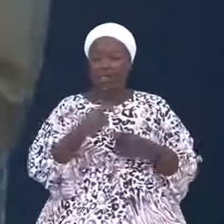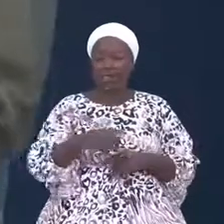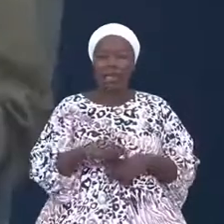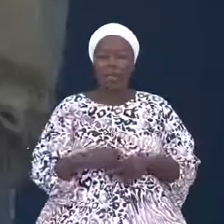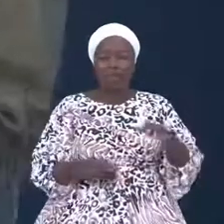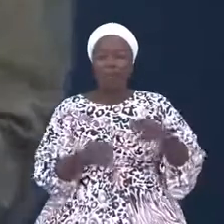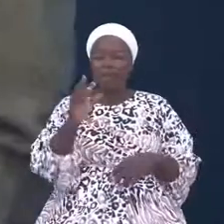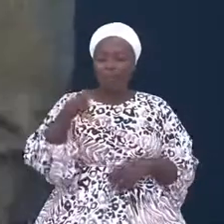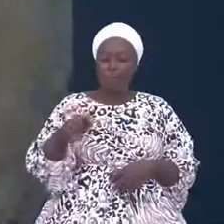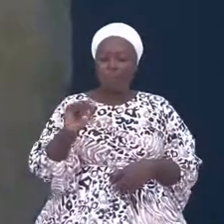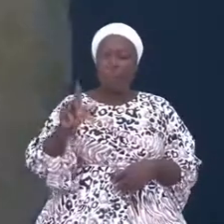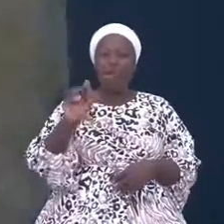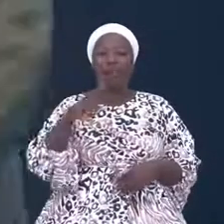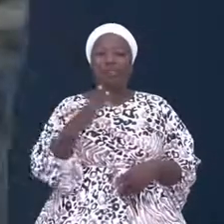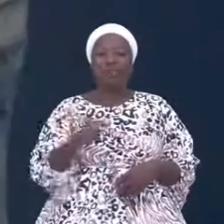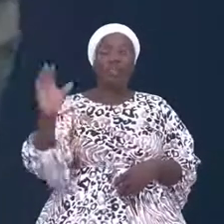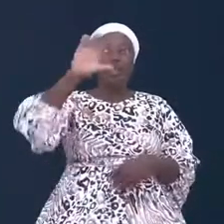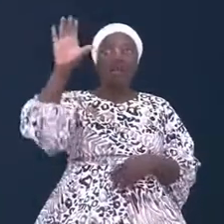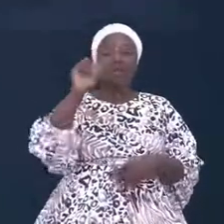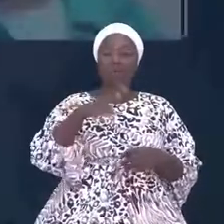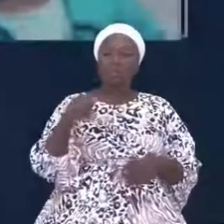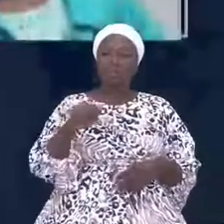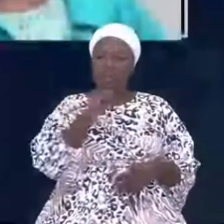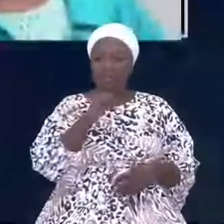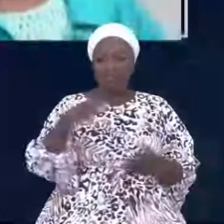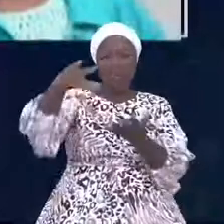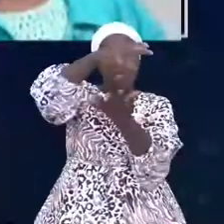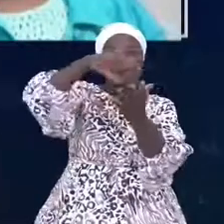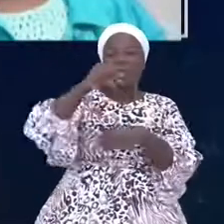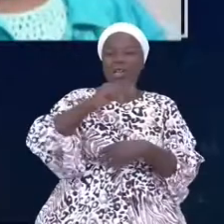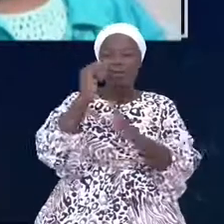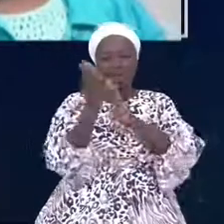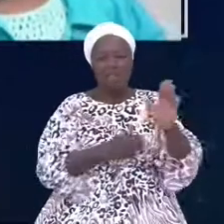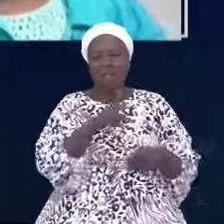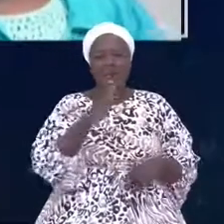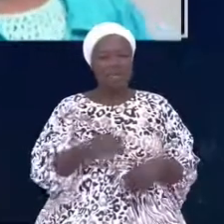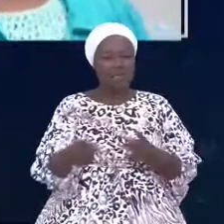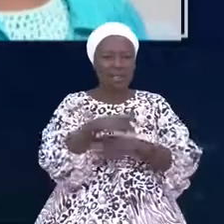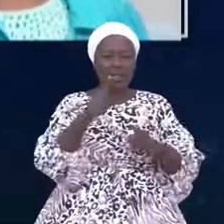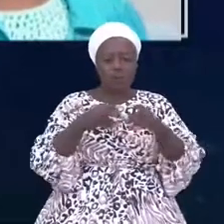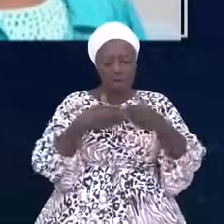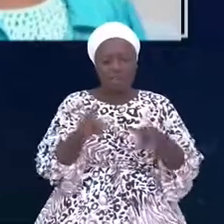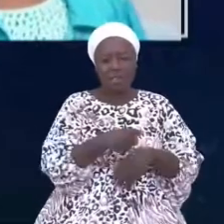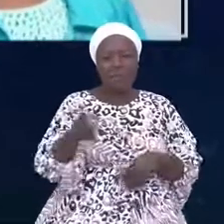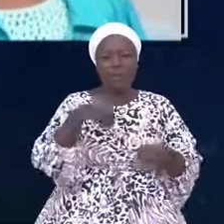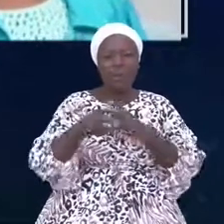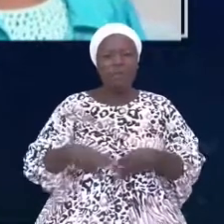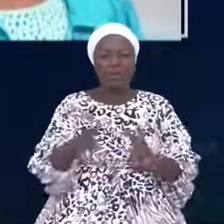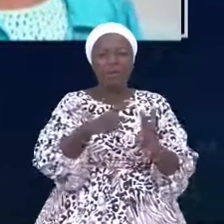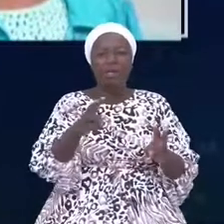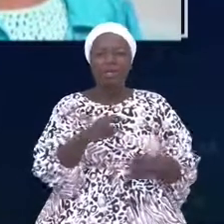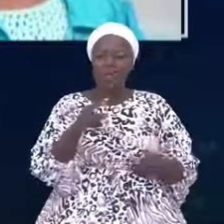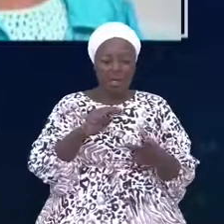tu ne les abandonnas pas au désert et la colonne de nuée ne cessa point de les guider le jour dans leur chemin, ni la colonne